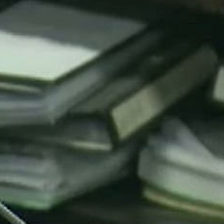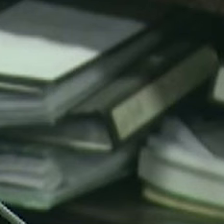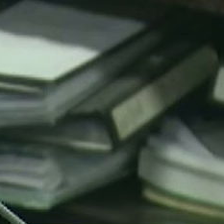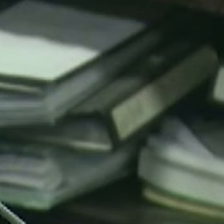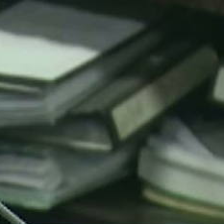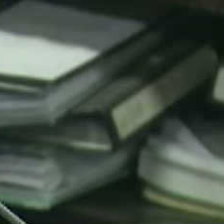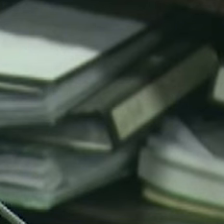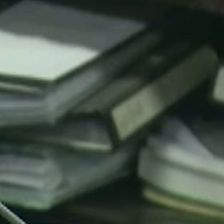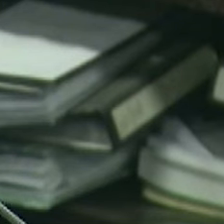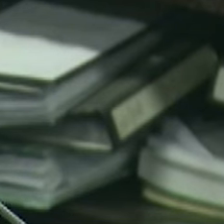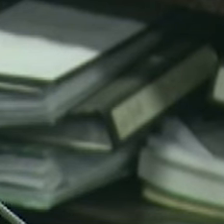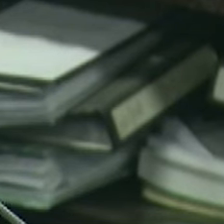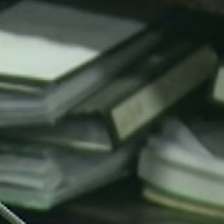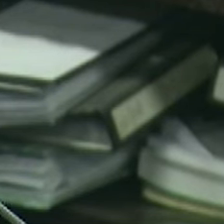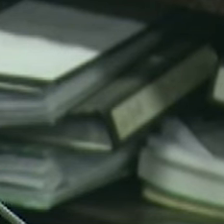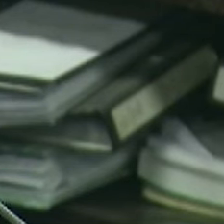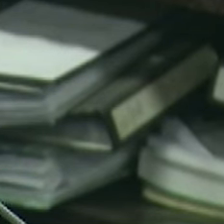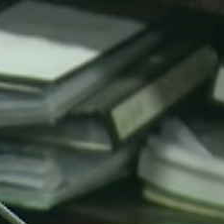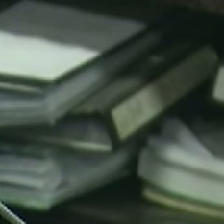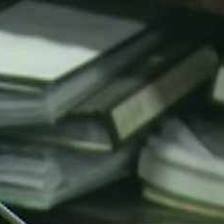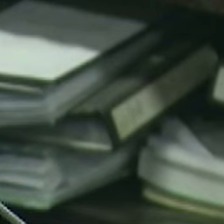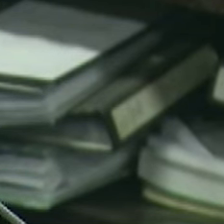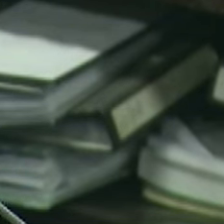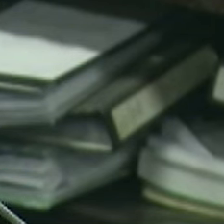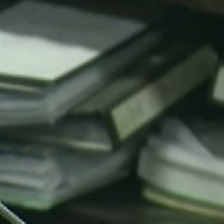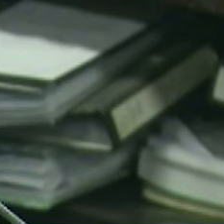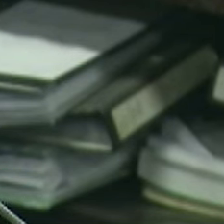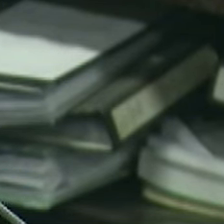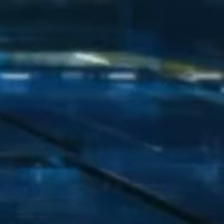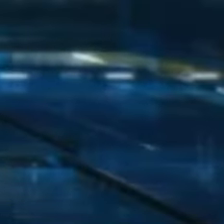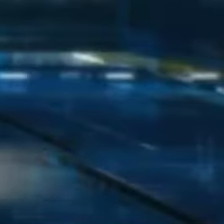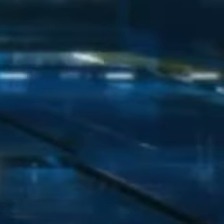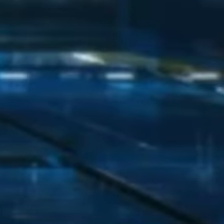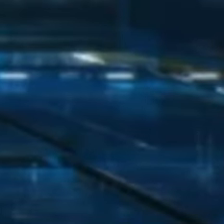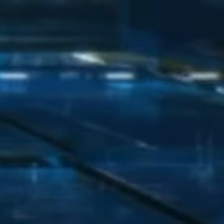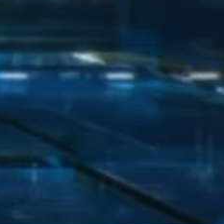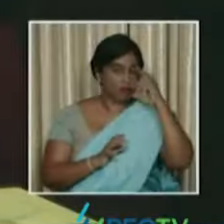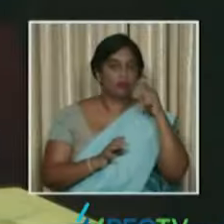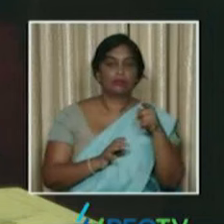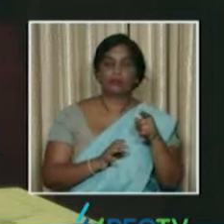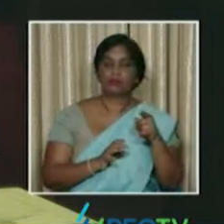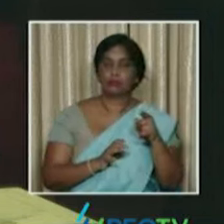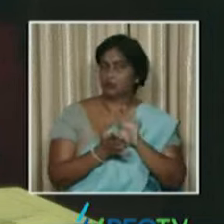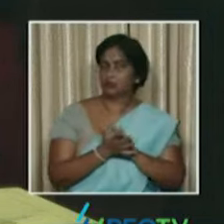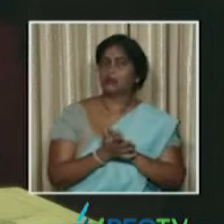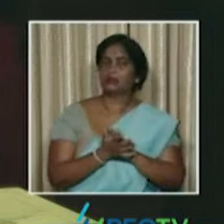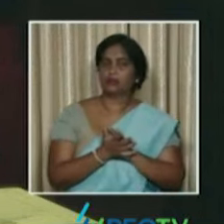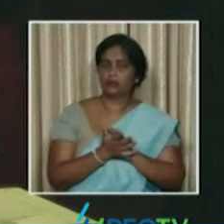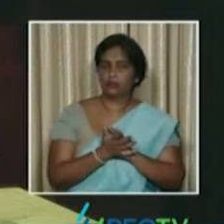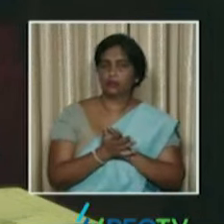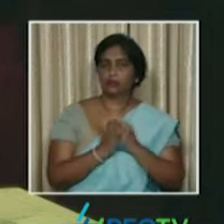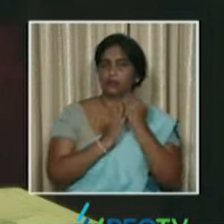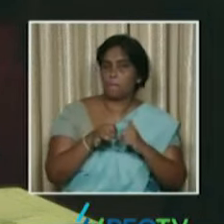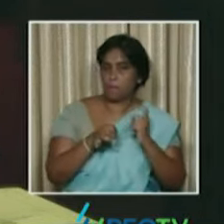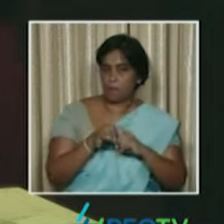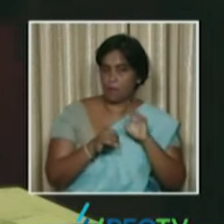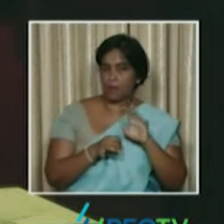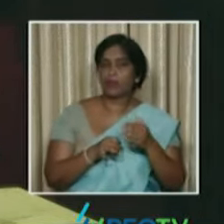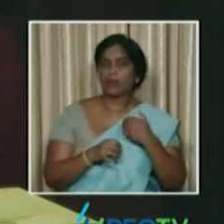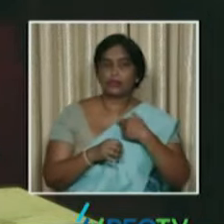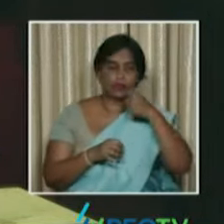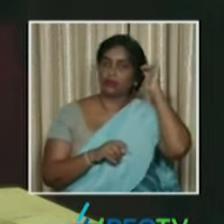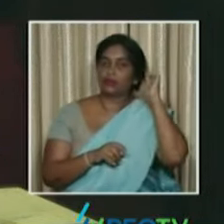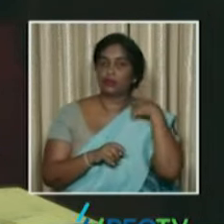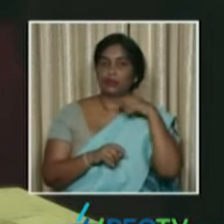ඇත්තටම වැරදි මගේ වයිෆ්ට මේකෙන් නෙමෙයි වීසා හම්බුනේ ඊට ඉස්සෙල්ලා එයාට වීසා තිබ්බ ඕස්ට්‍රේලියාව කෝප් එකේ කරුණු විමසීමලදී අපි දැක්ක